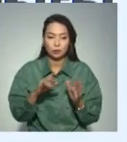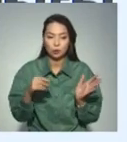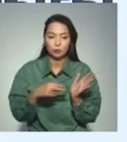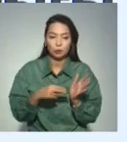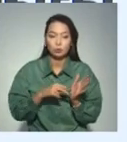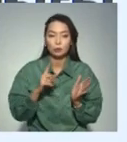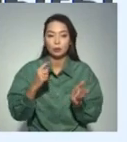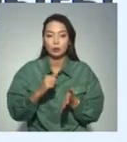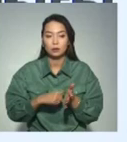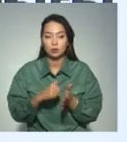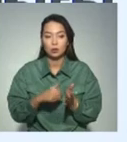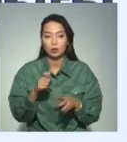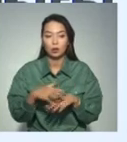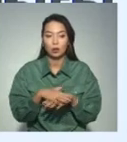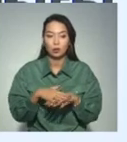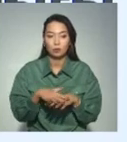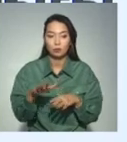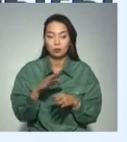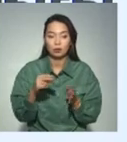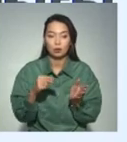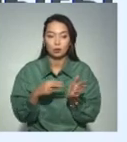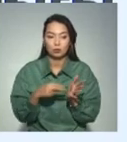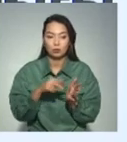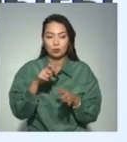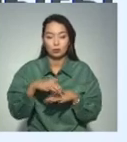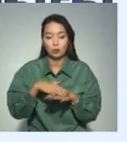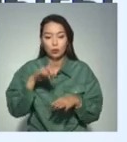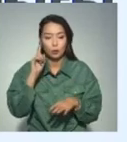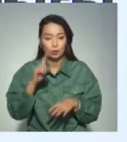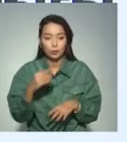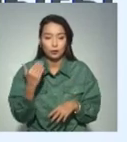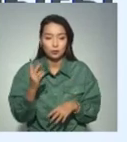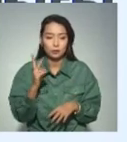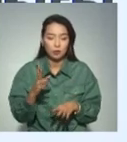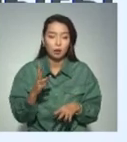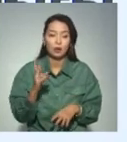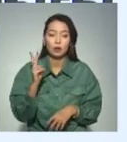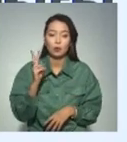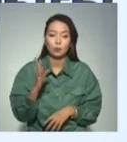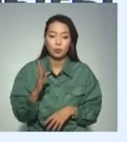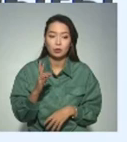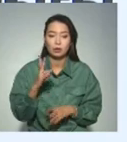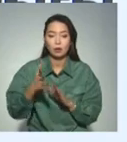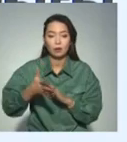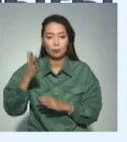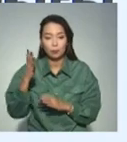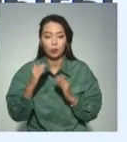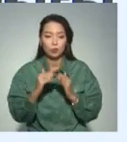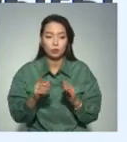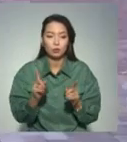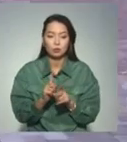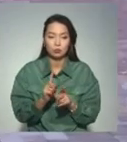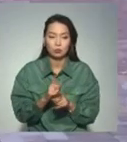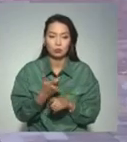Себебі Қызылорда қаласындағы енді барлық тұрғындар біледі, жылжымайтын мүліктердің әсіресе пәтерлердің, көпқабатты үйлердің жылдары